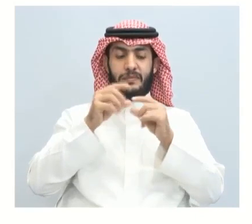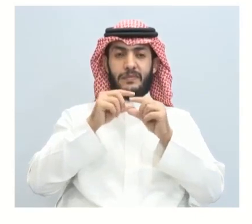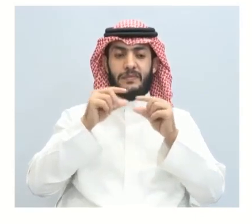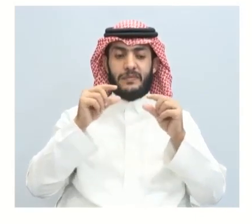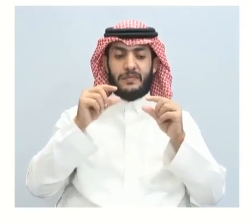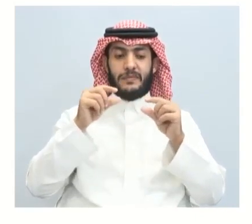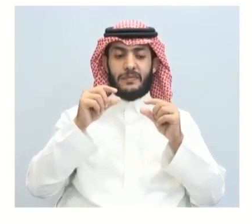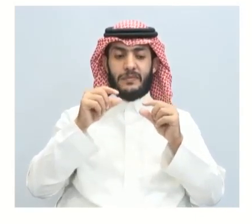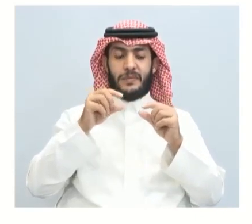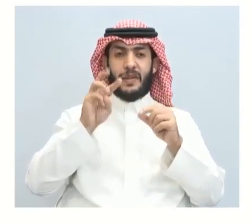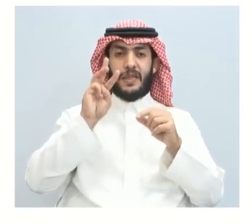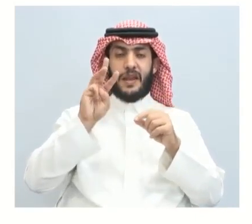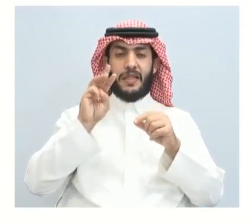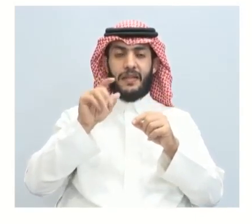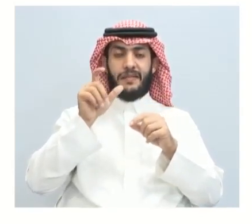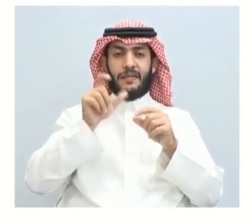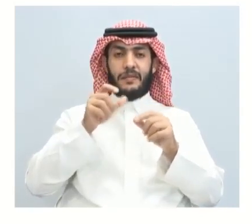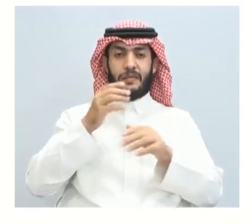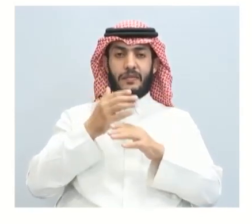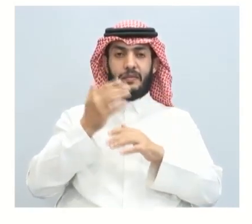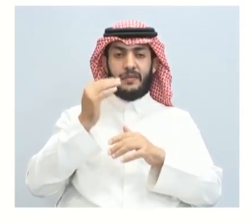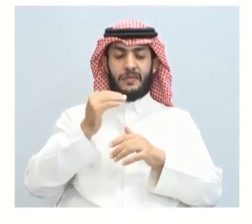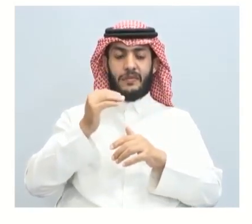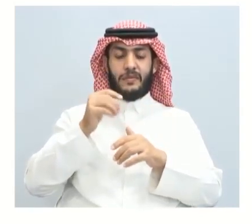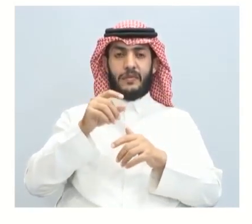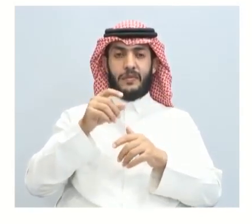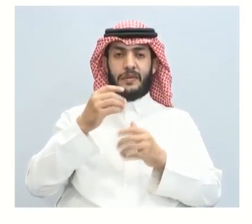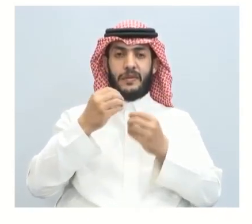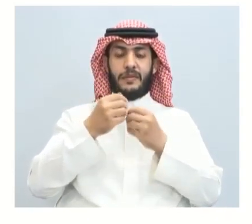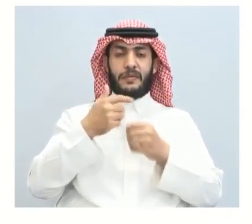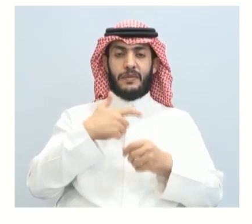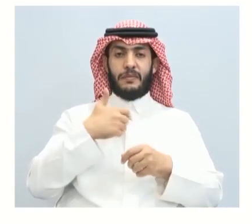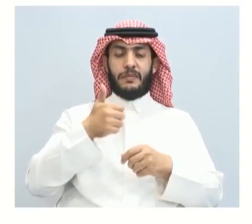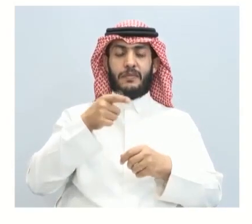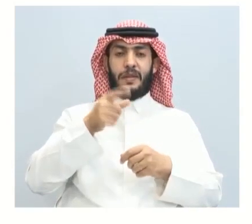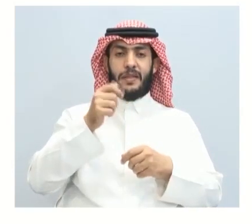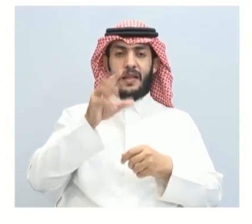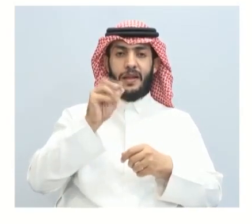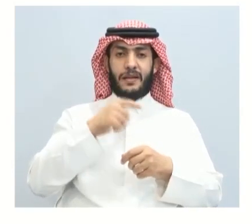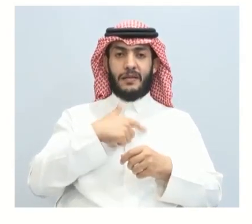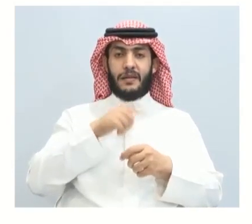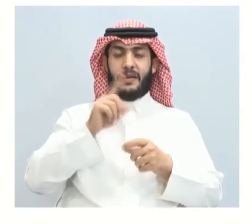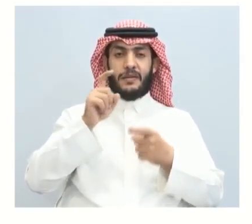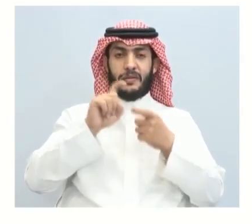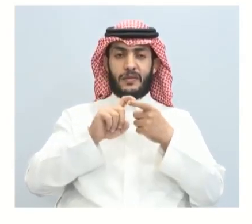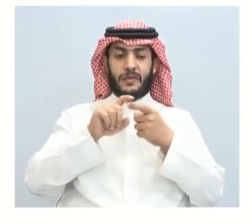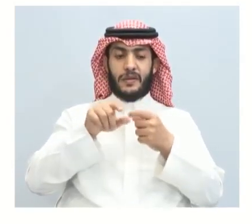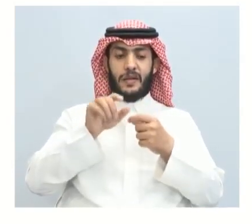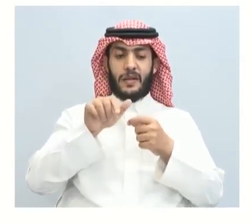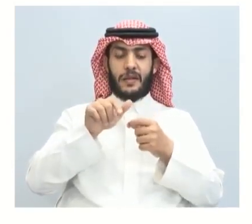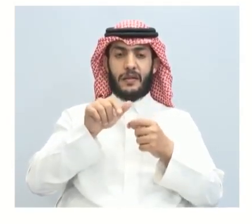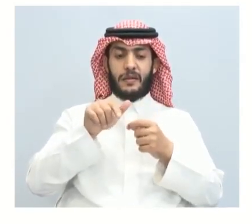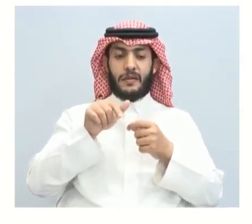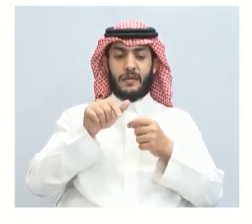من الاسس الفرديه وعندي اسس زوجي فبالتالي نقول هنا ان الداله هذه ليست زوجيه وليست